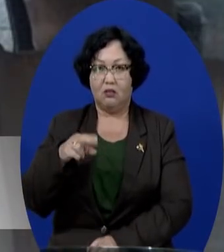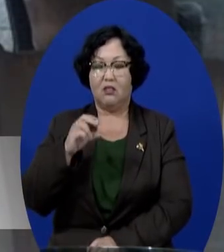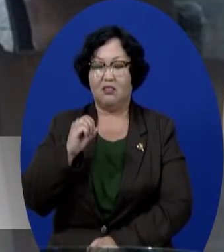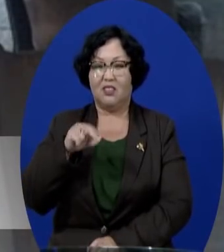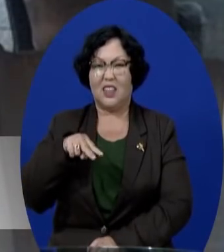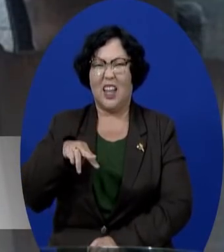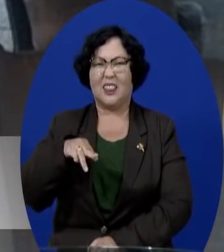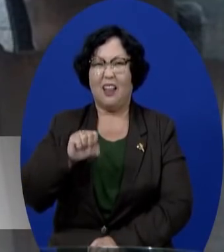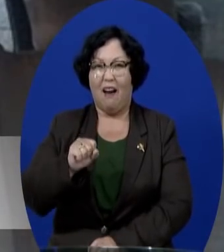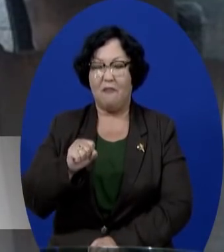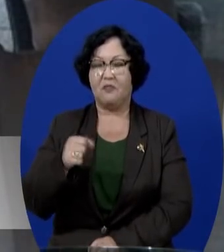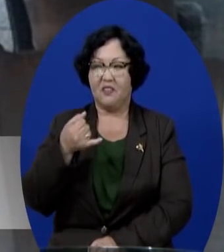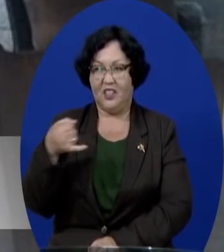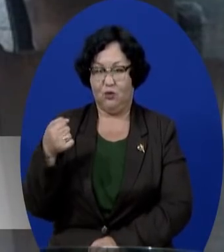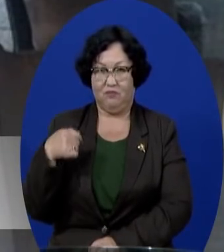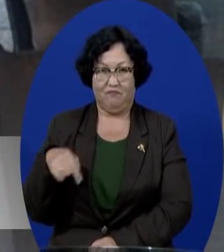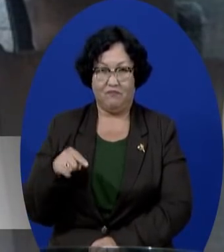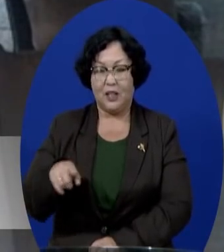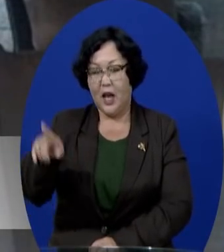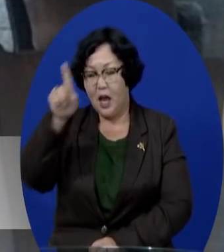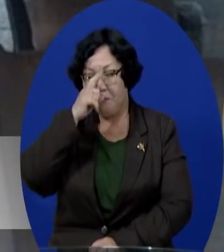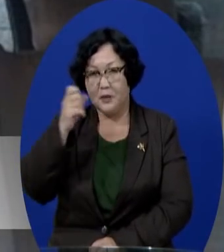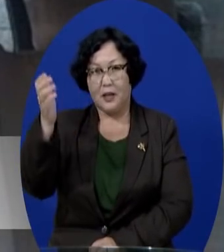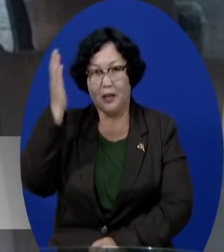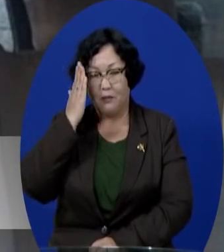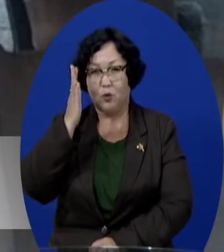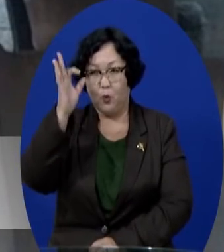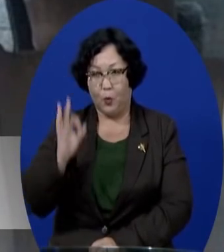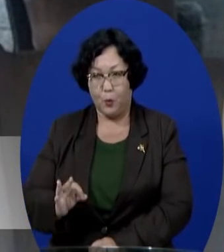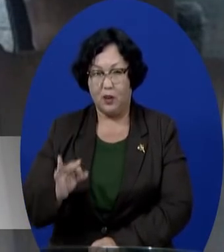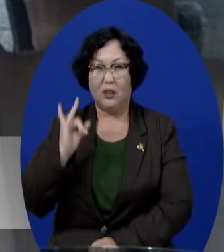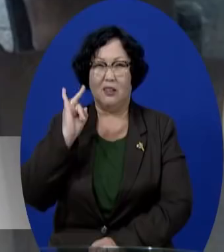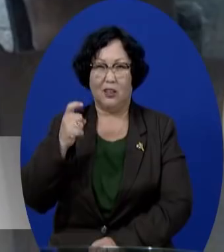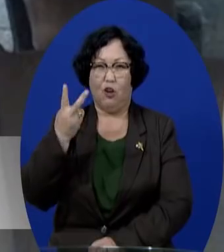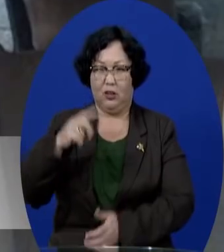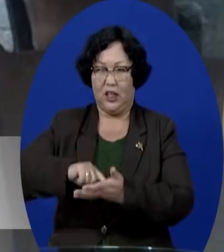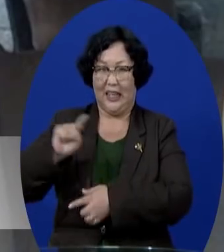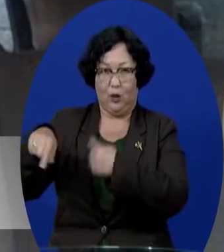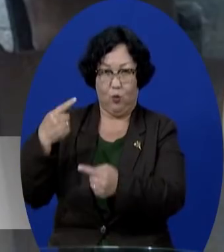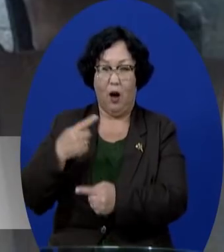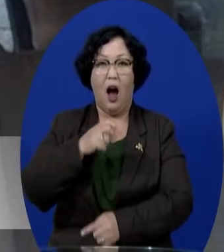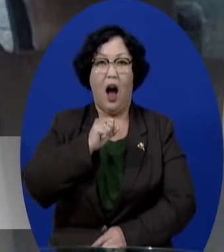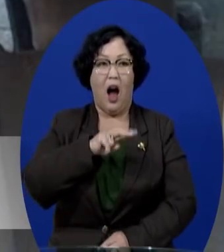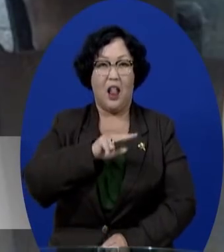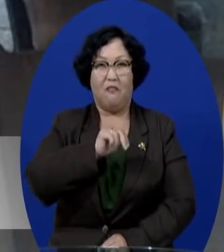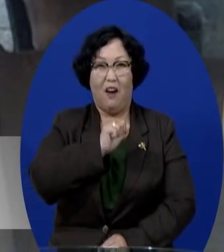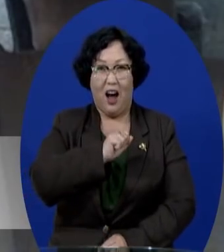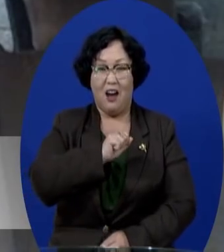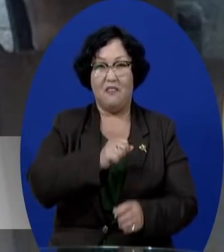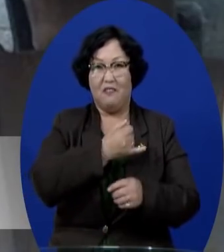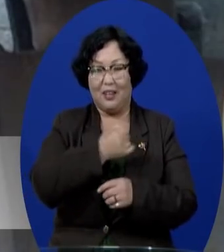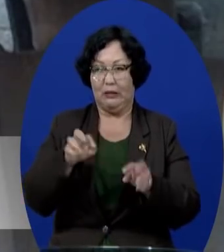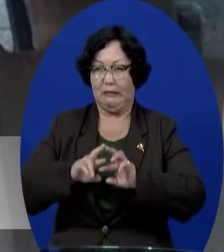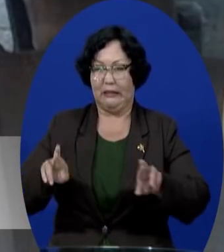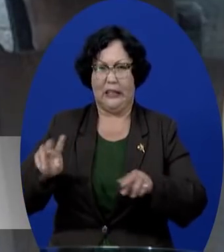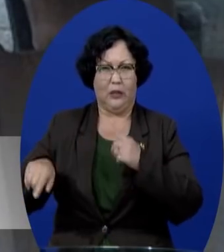хөлбөрийн дархлалтыг харахад эмнэлэгт хэвтэх байл нь айлын хөлбраас 2 дахин илүү өндөр. Эрчим тэмчилгээнд орох байл